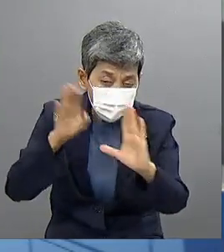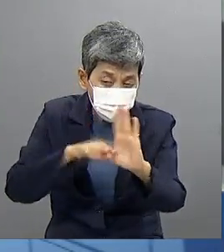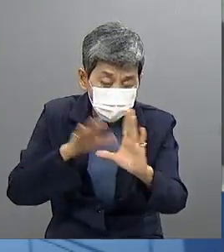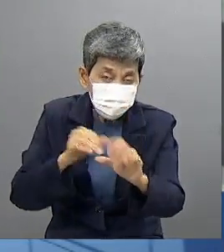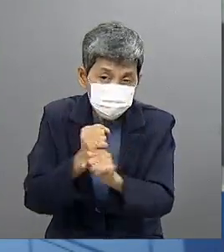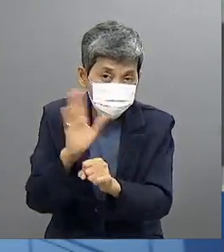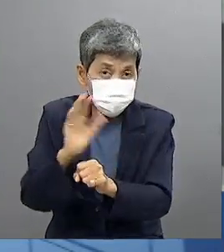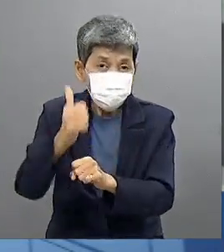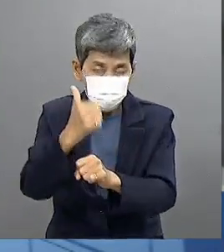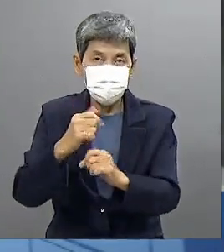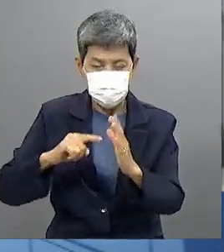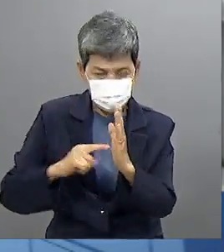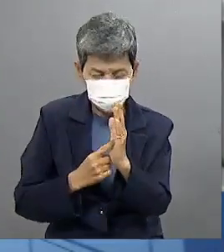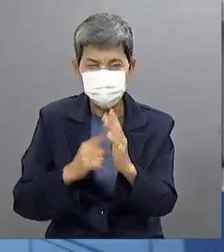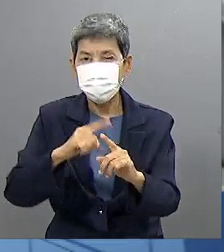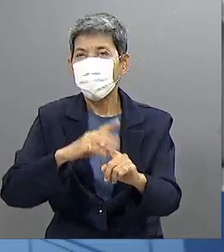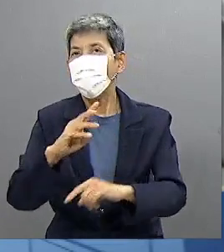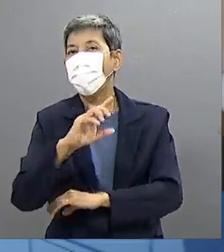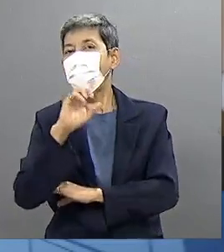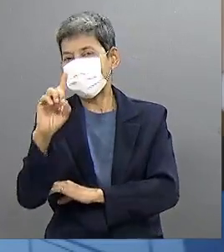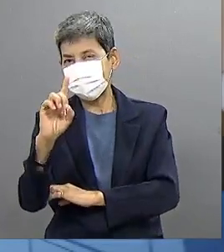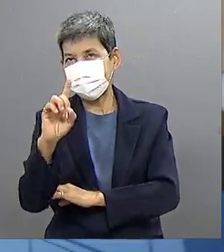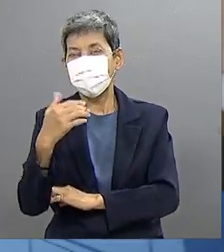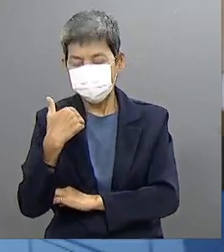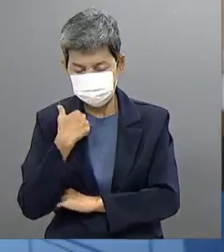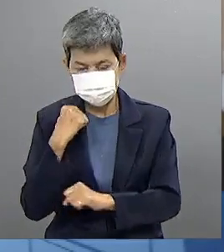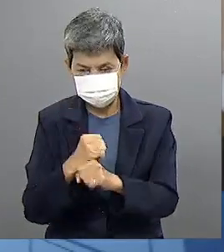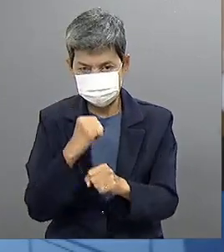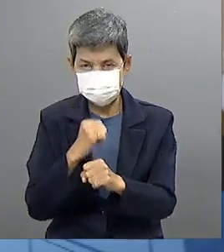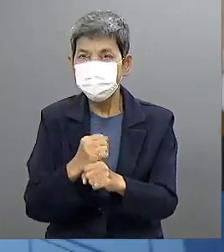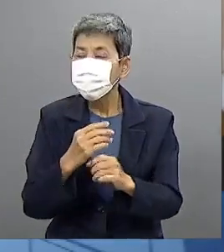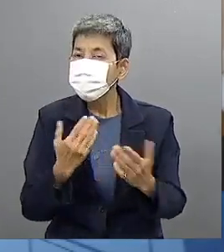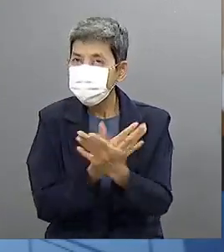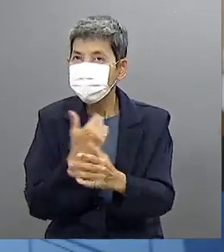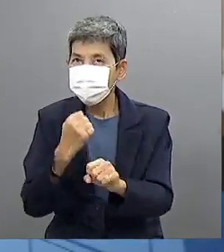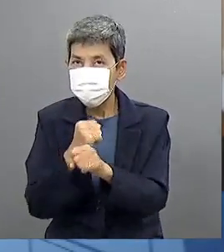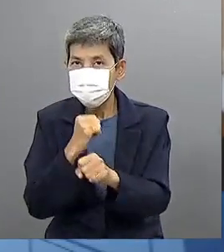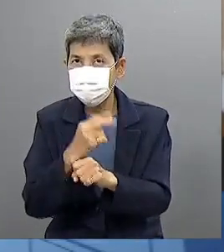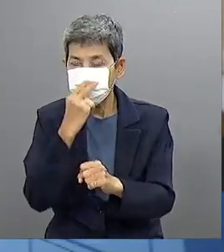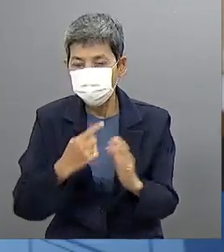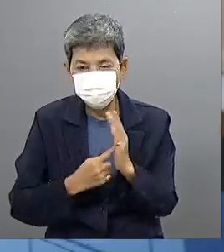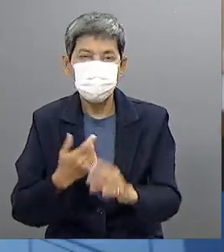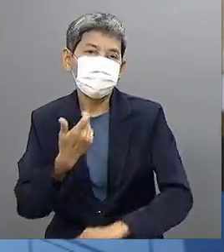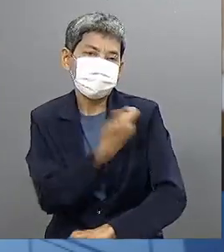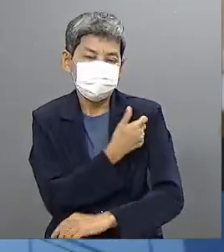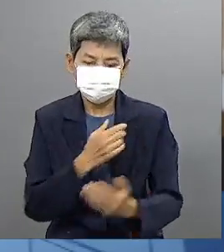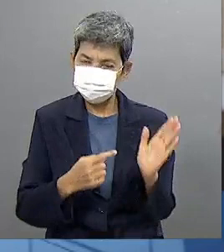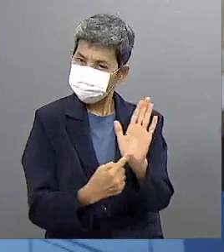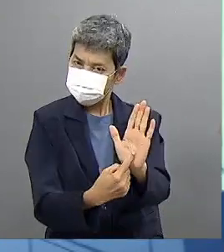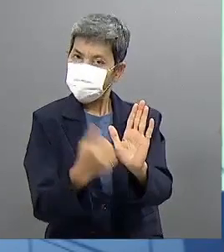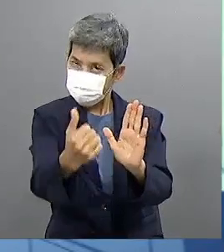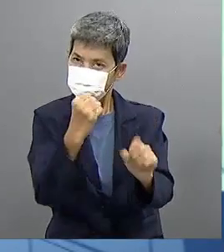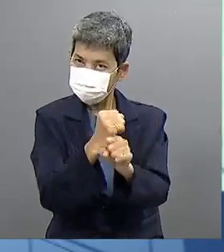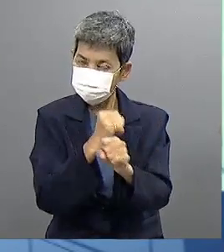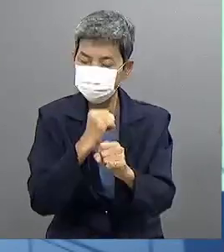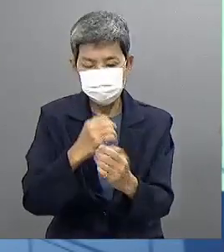ผลวันที่1มิถุนายนนะคะโดยมีการใช้โมเดลอื่นแทนค่ะนั่นก็คือการแสดงวัคซีนพาสปอร์ตนะคะแล้วก็เป็นการกรอกข้อมูล